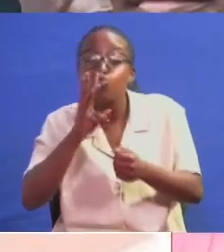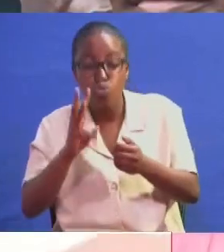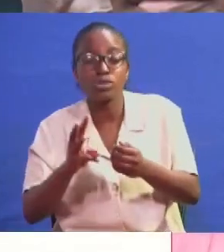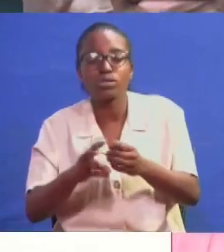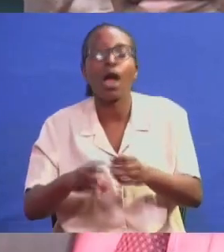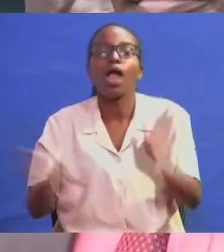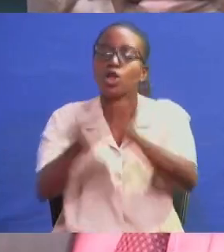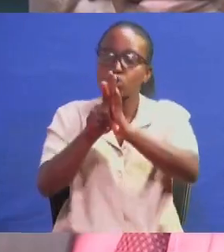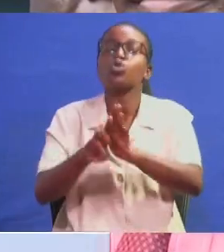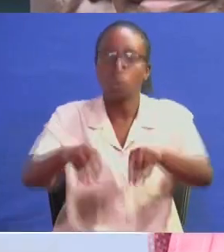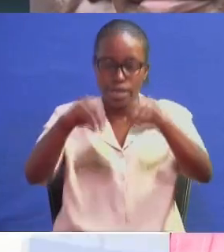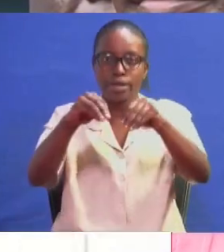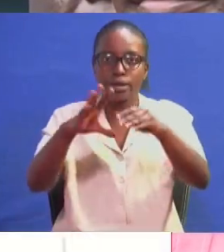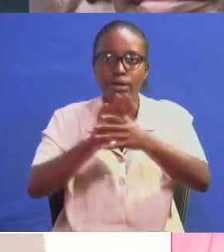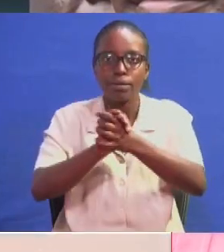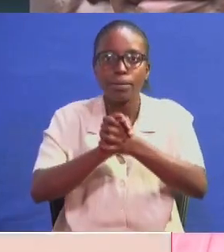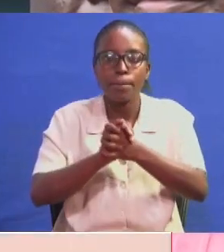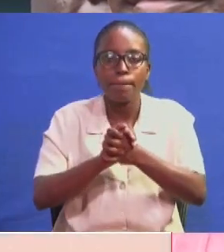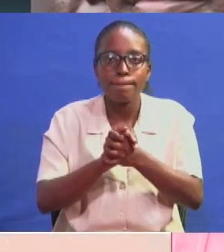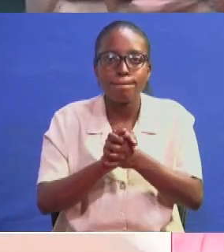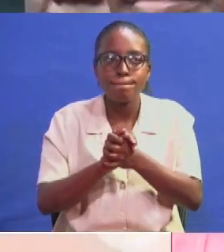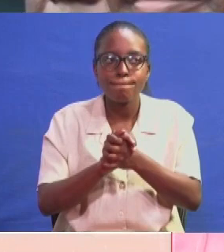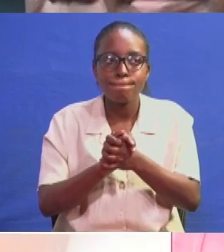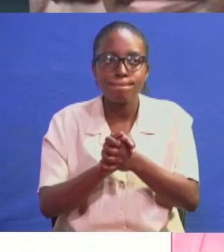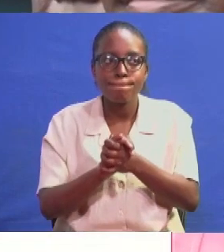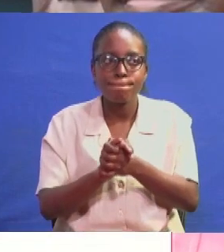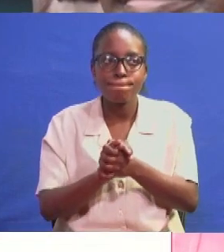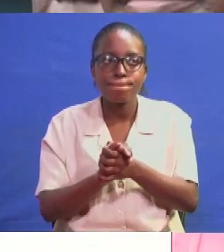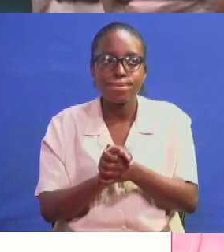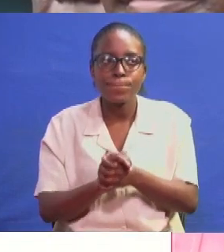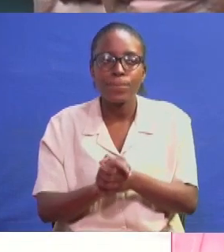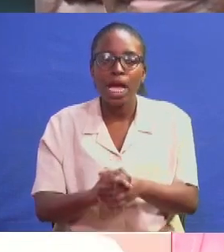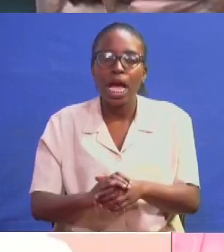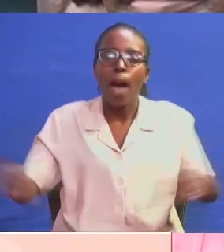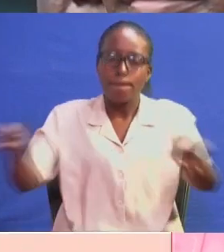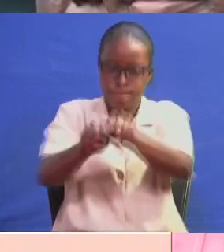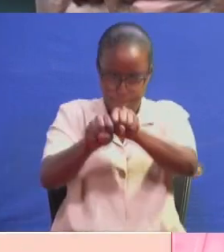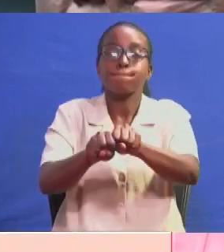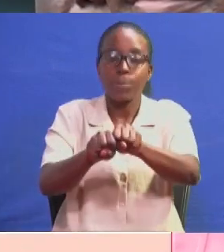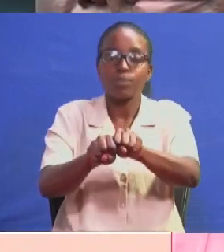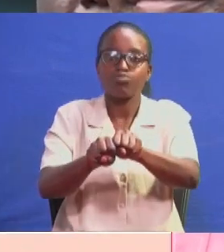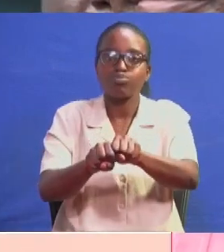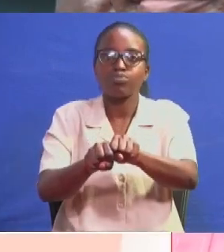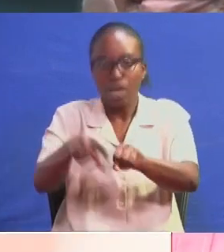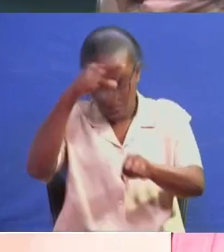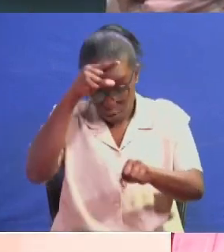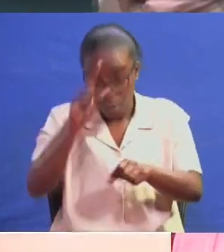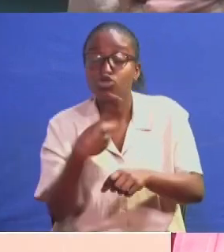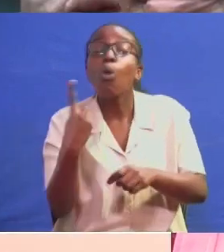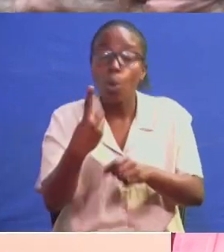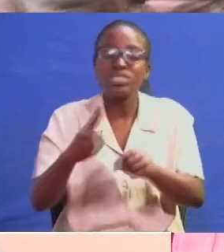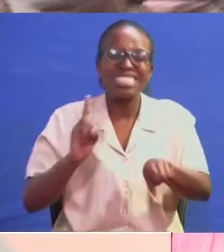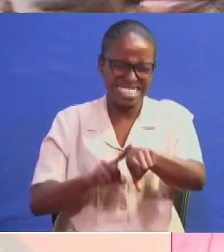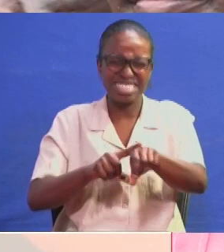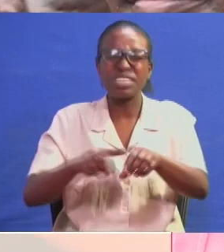hatia. Vandalism katika pipes za serikali ambayo imewekwa ili ipatie wananchi